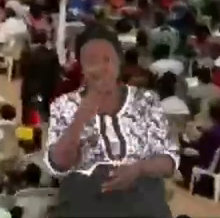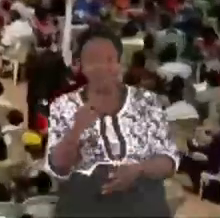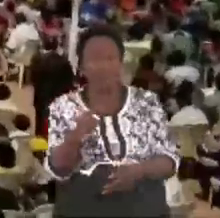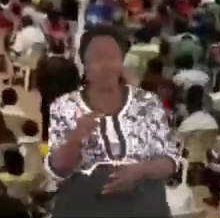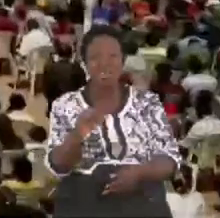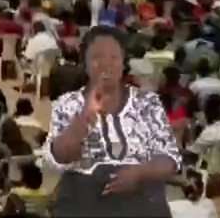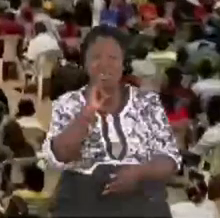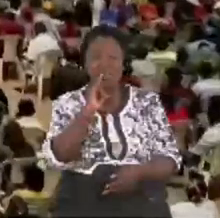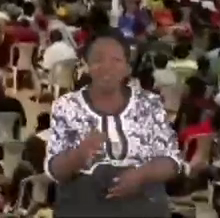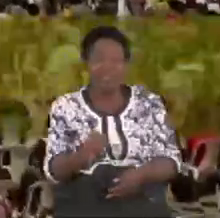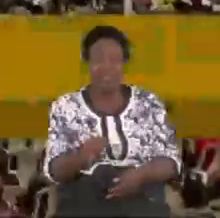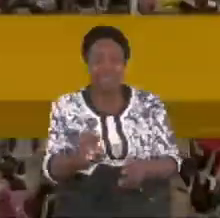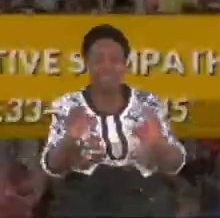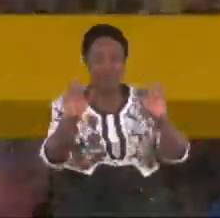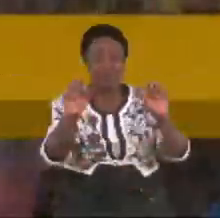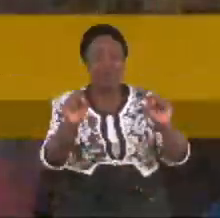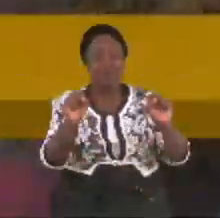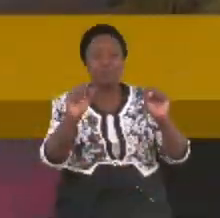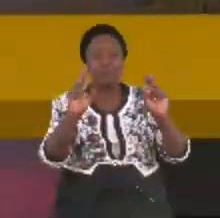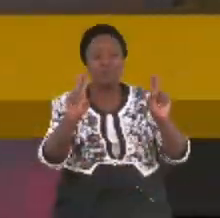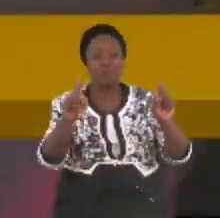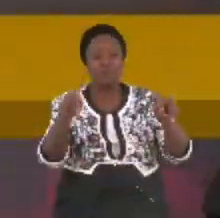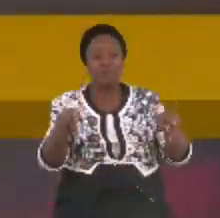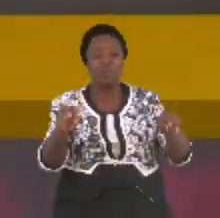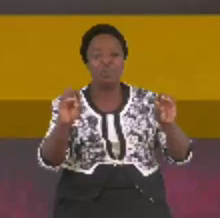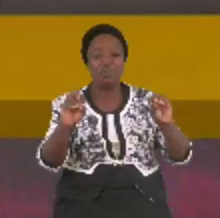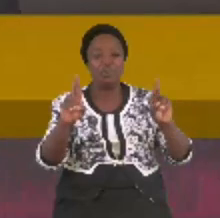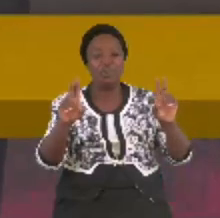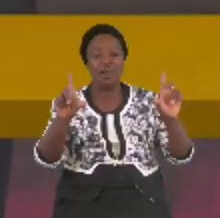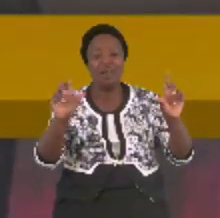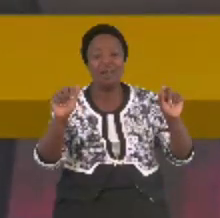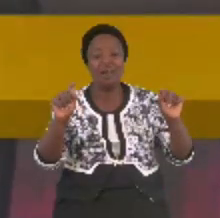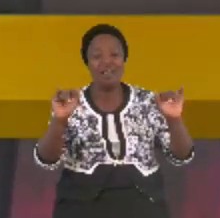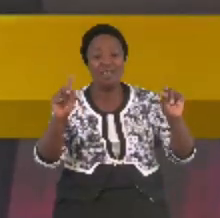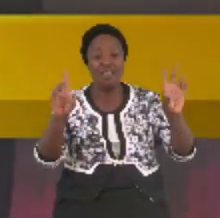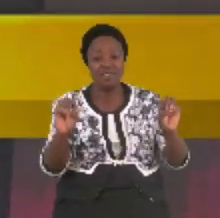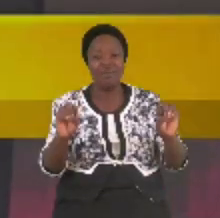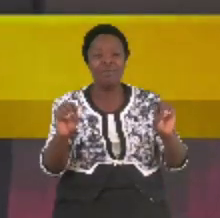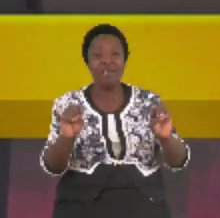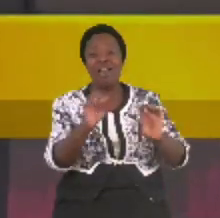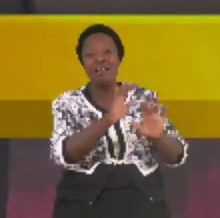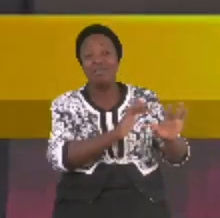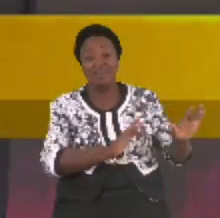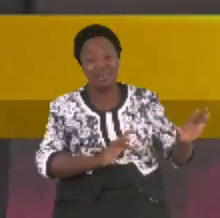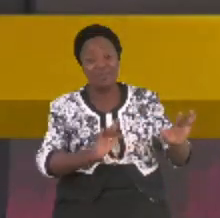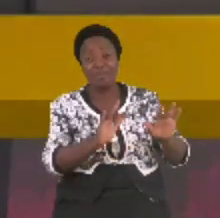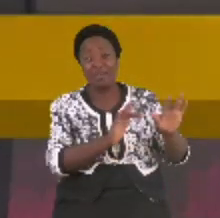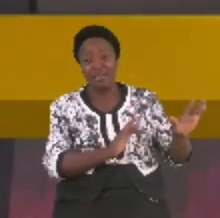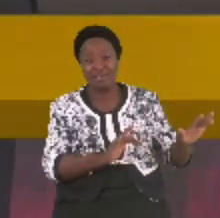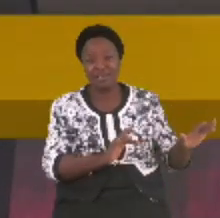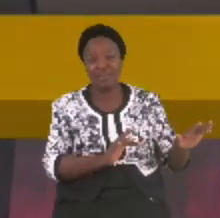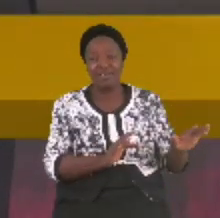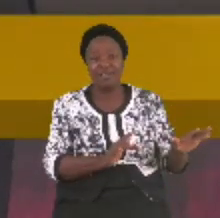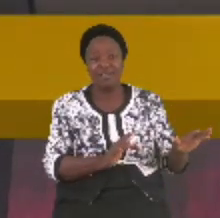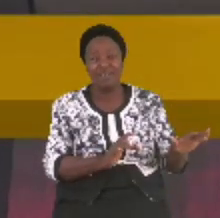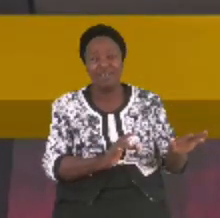Onzièmement, c'est la sympathie superlative. La sympathie superlative. Qui dépasse toute